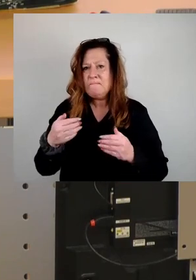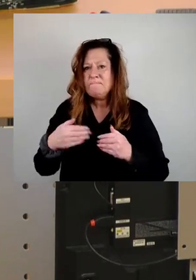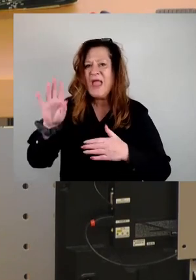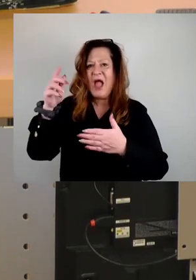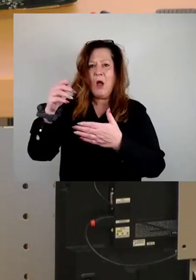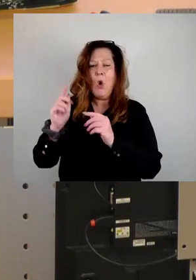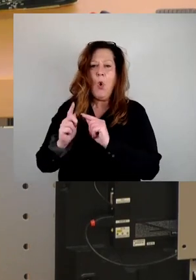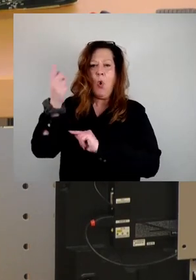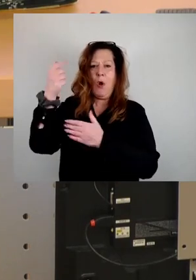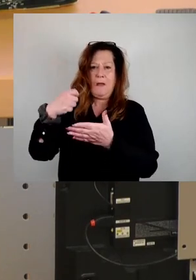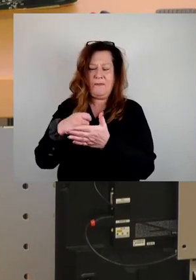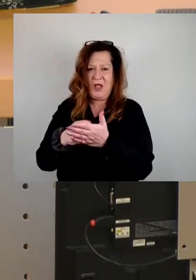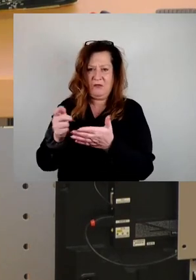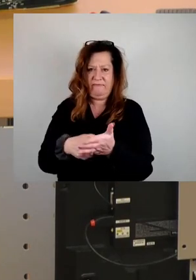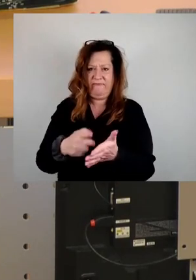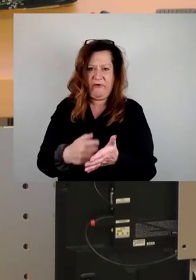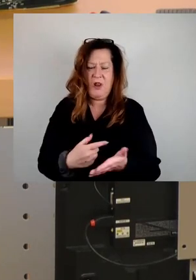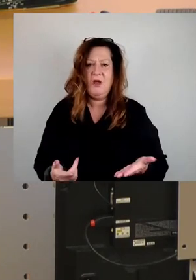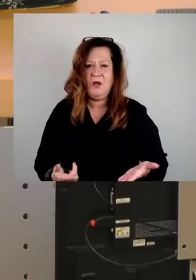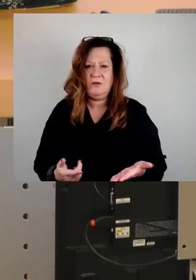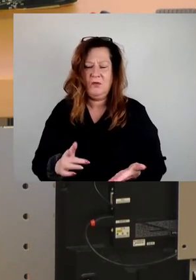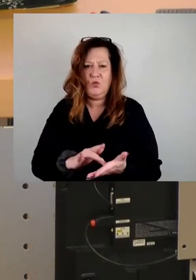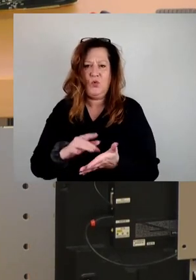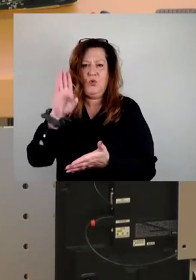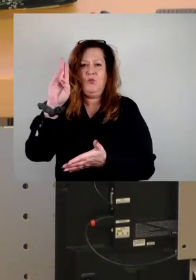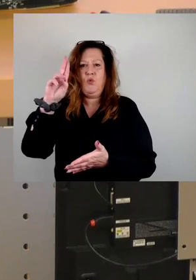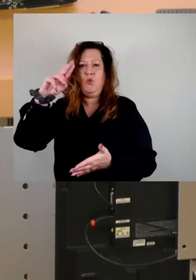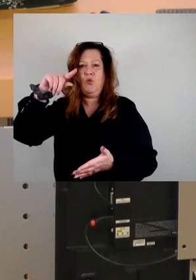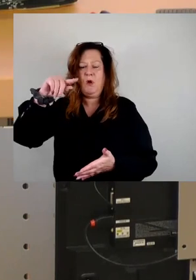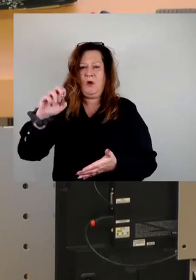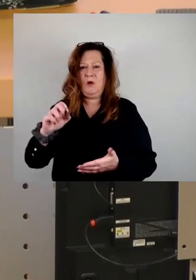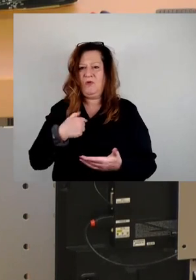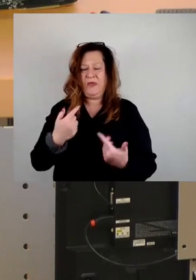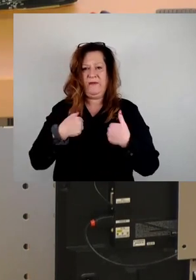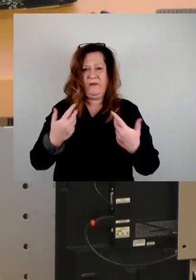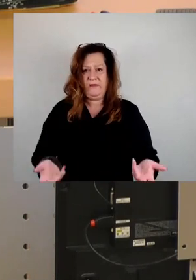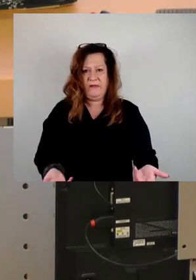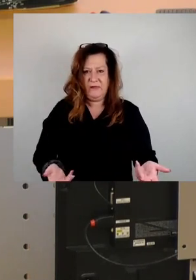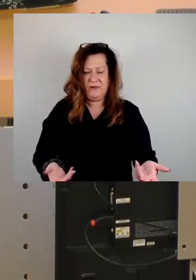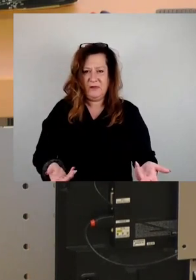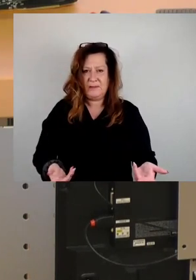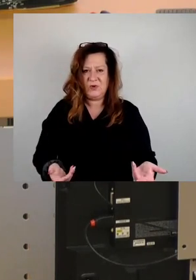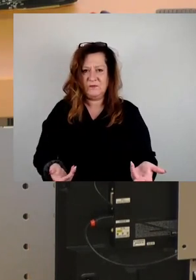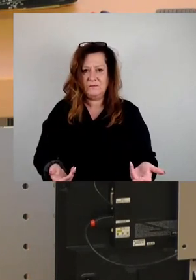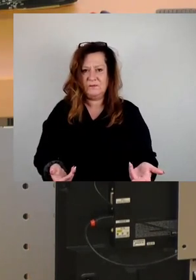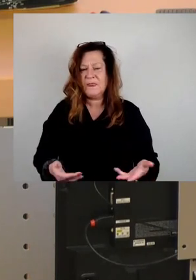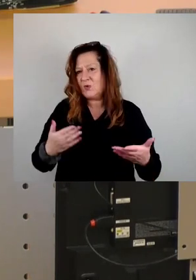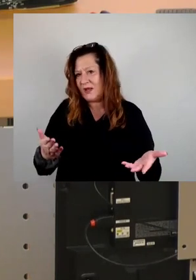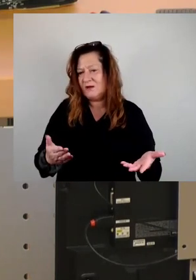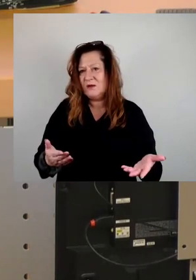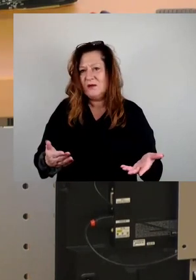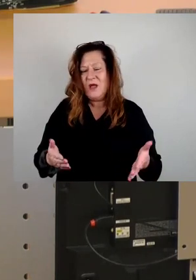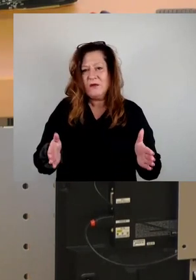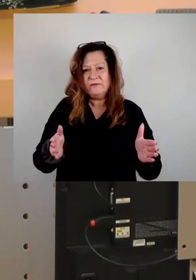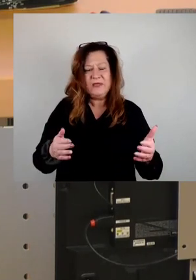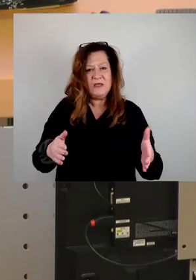aufrufen. Und dann stehen wir viel schlechter da und uns wird dann ein Kernareal der